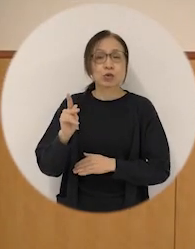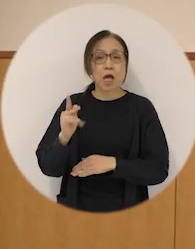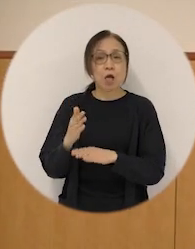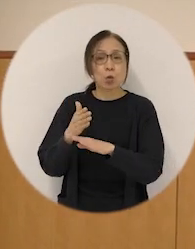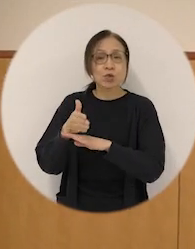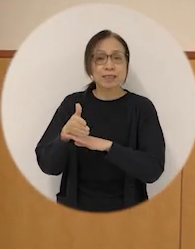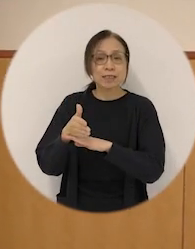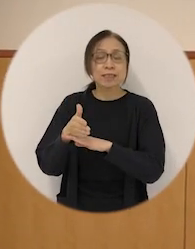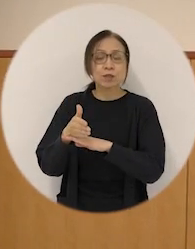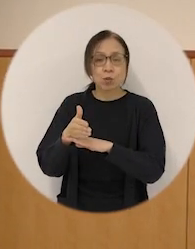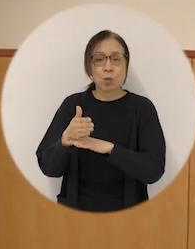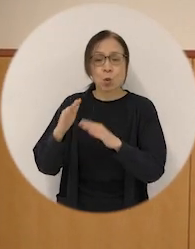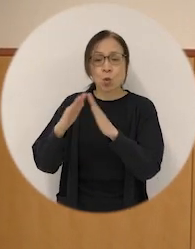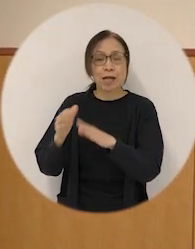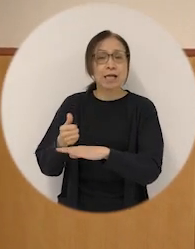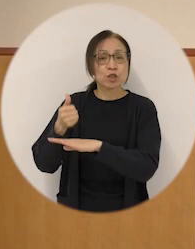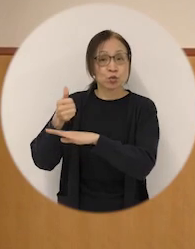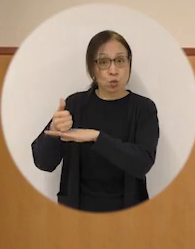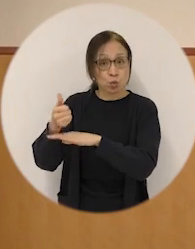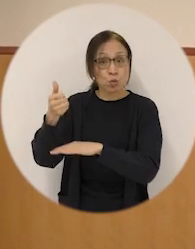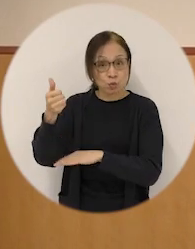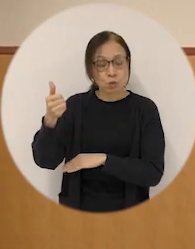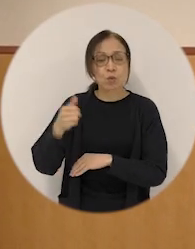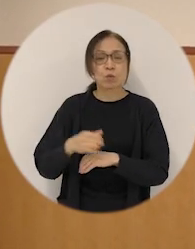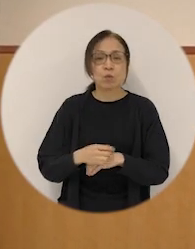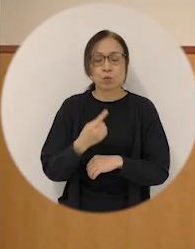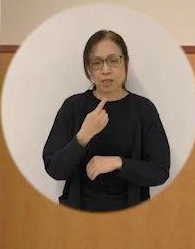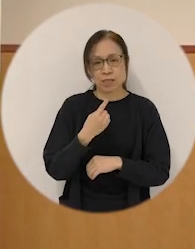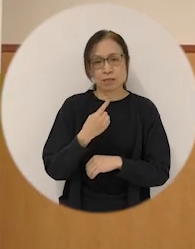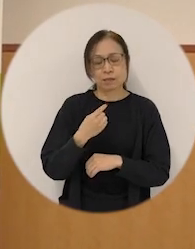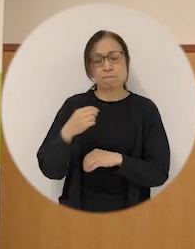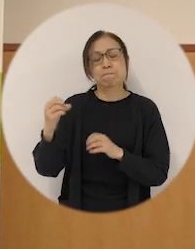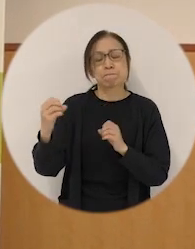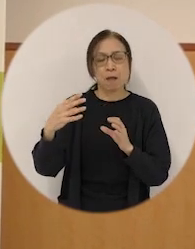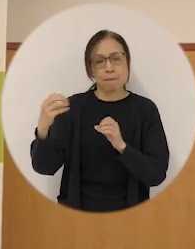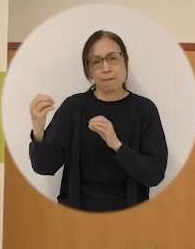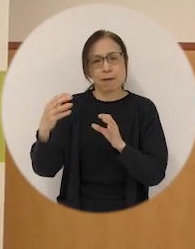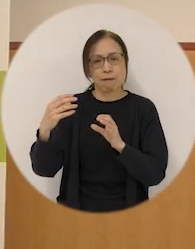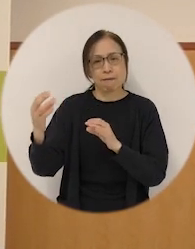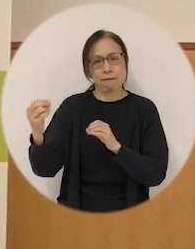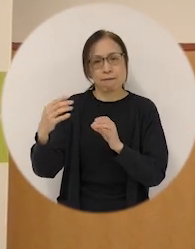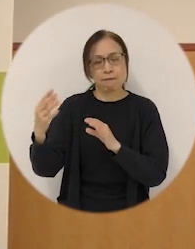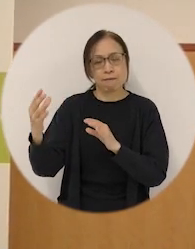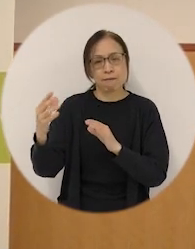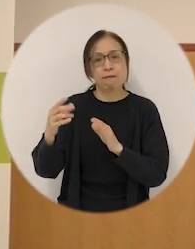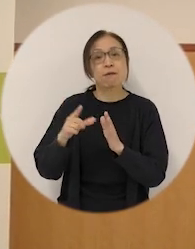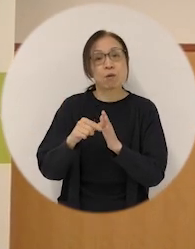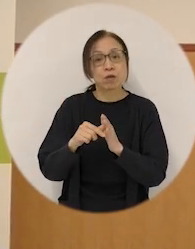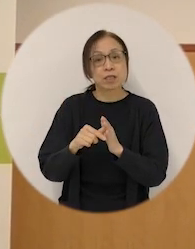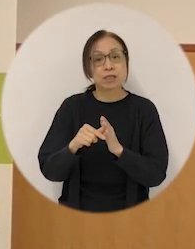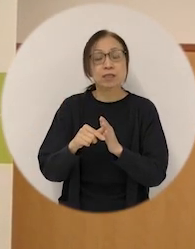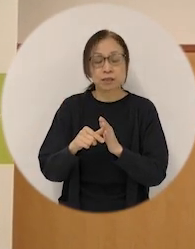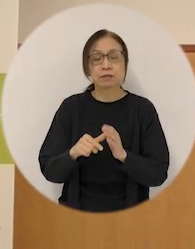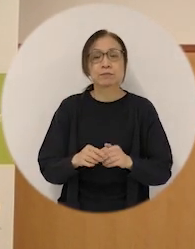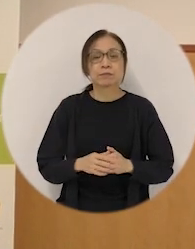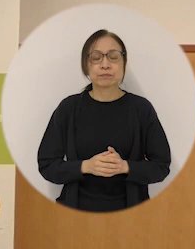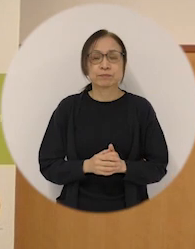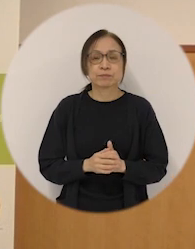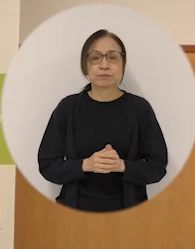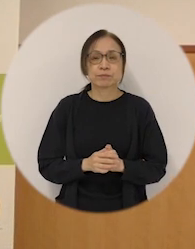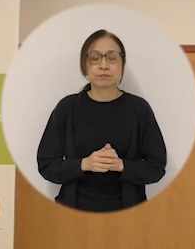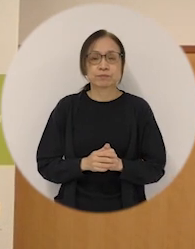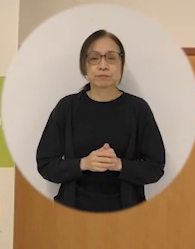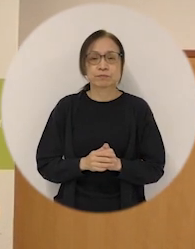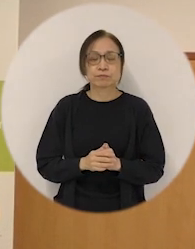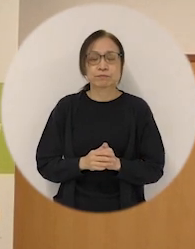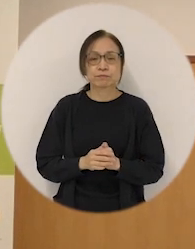プロの会長と、私とでこういろいろお話をする機会がある中でですね、つ